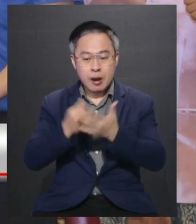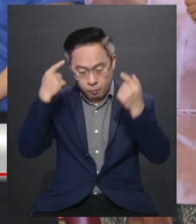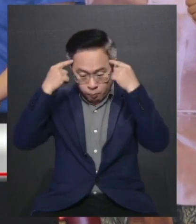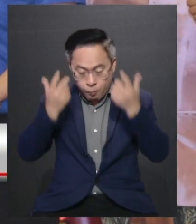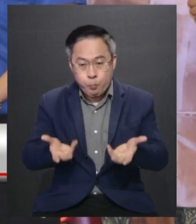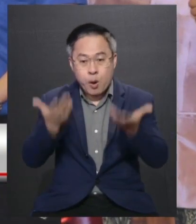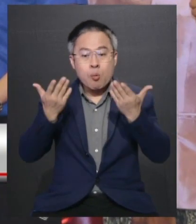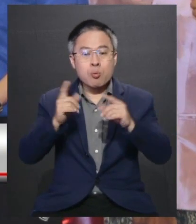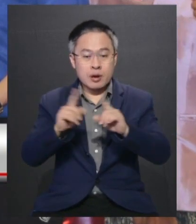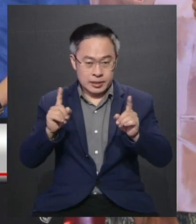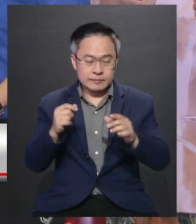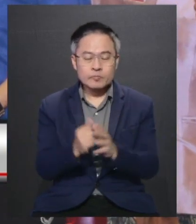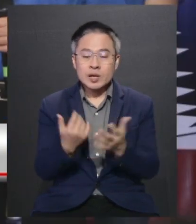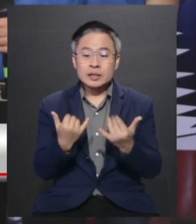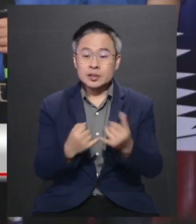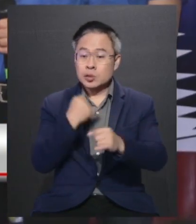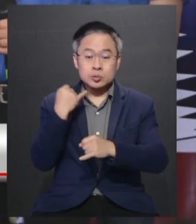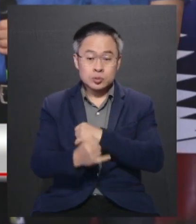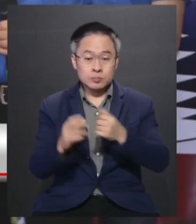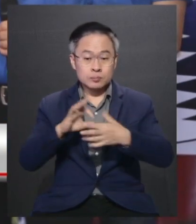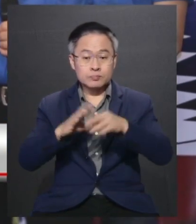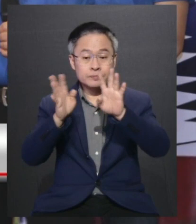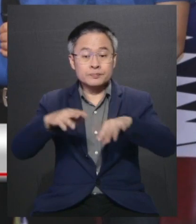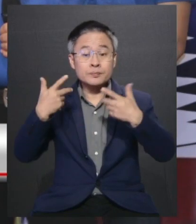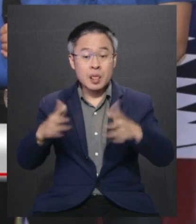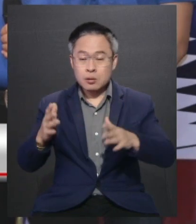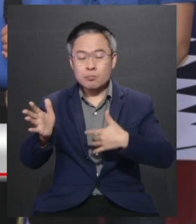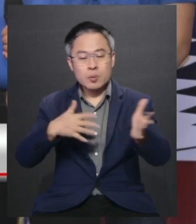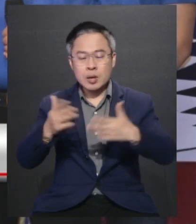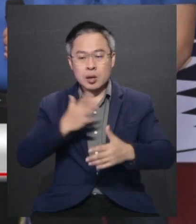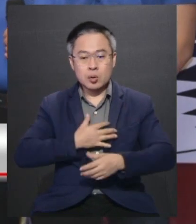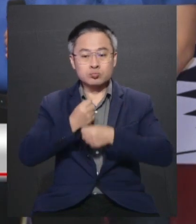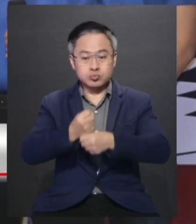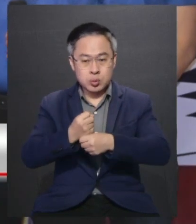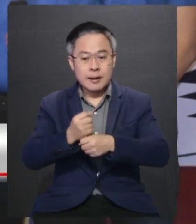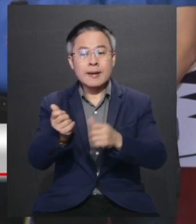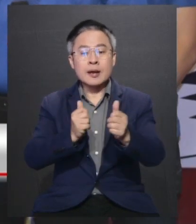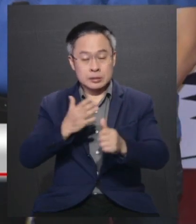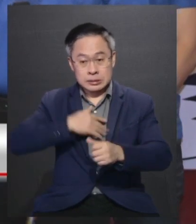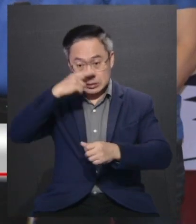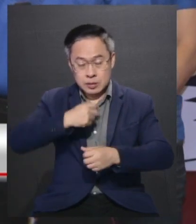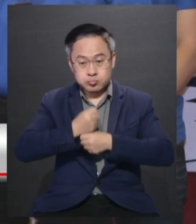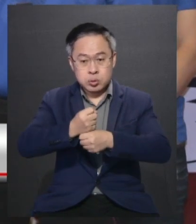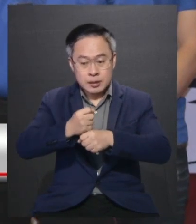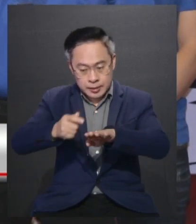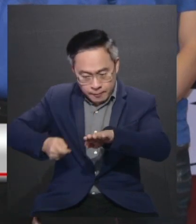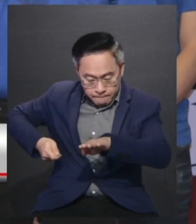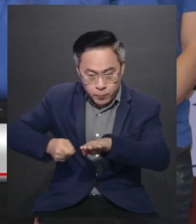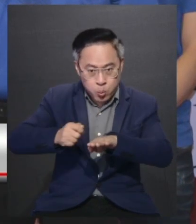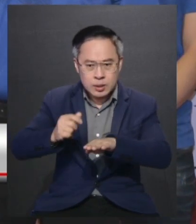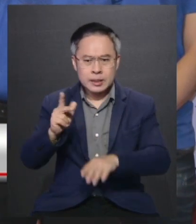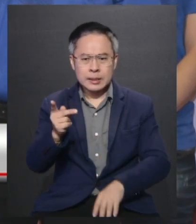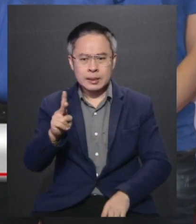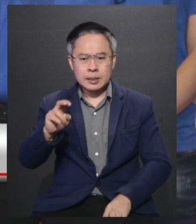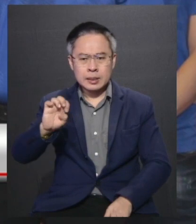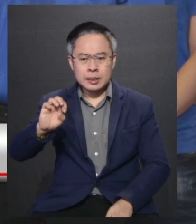ซีเกมส์เรายังมีภารกิจที่ต้องเดินหน้าต่อโดยเฉพาะการเป็นเจ้าภาพการแข่งขัน Q Schoolและส่งนักกีฬาเข้าร่วมทำการแข่ง